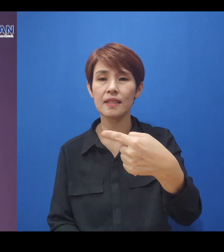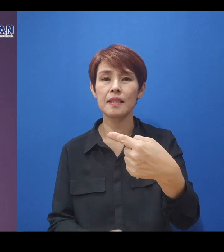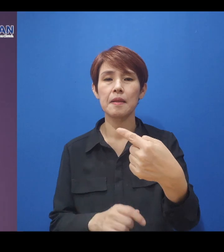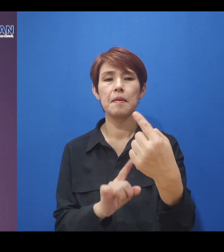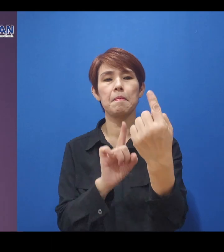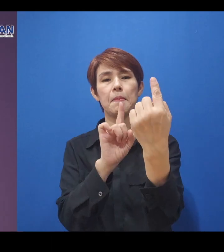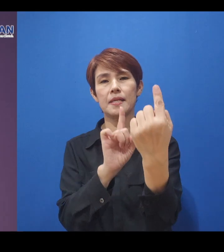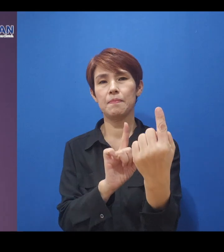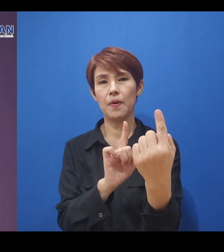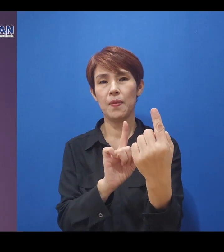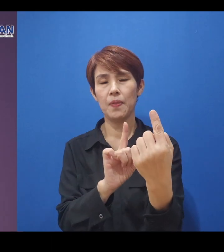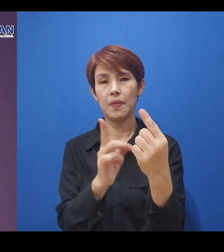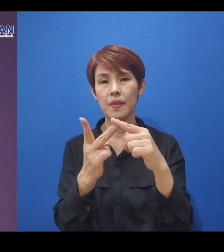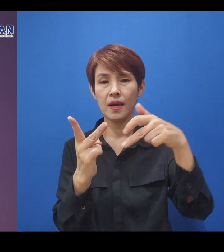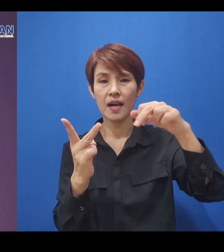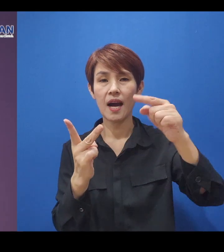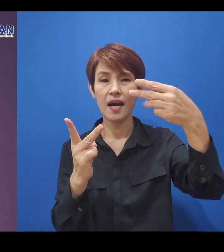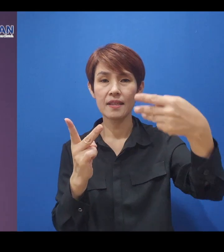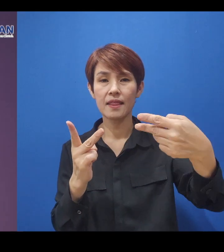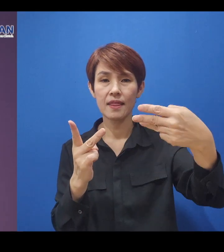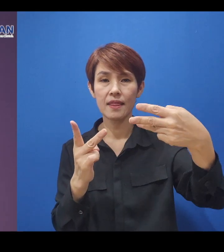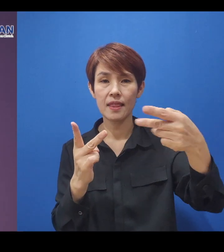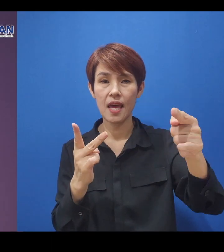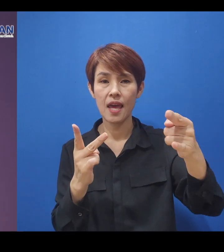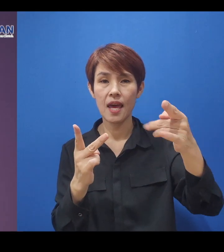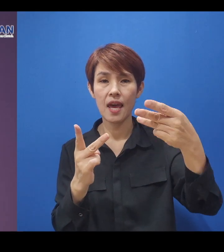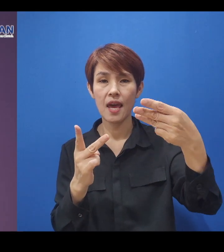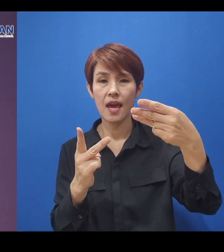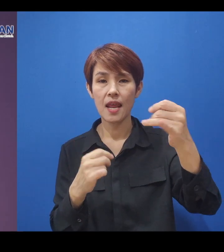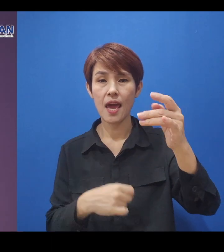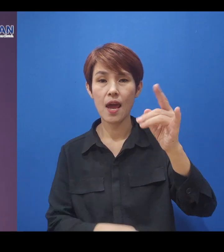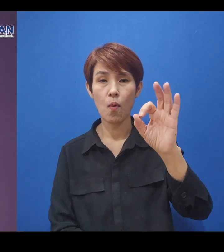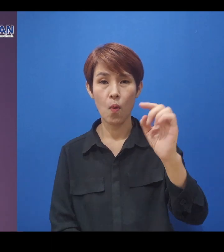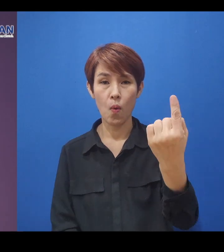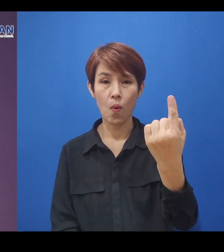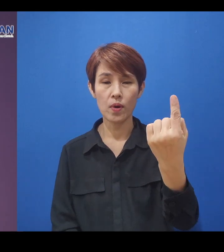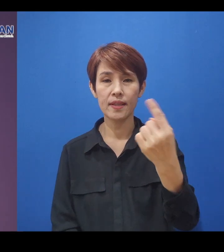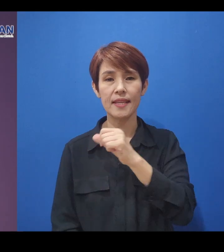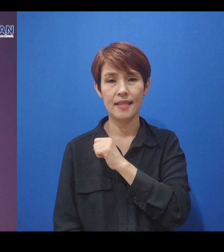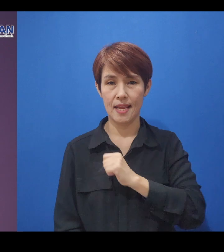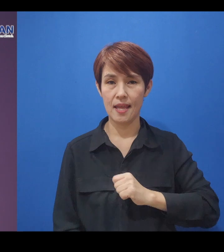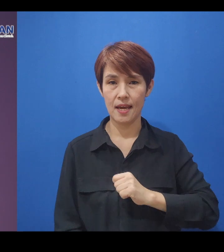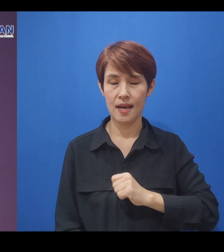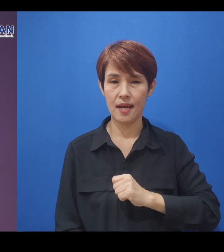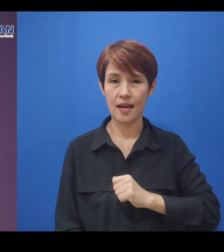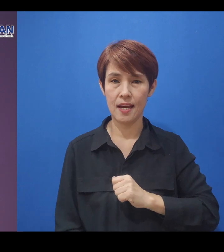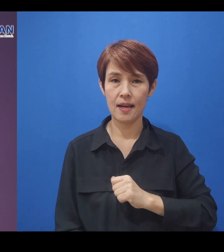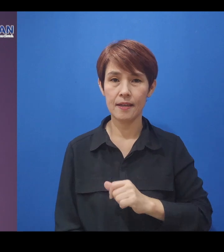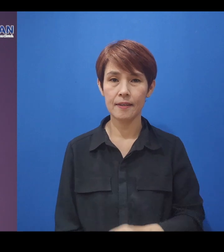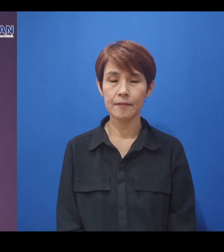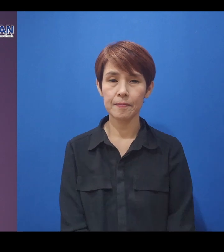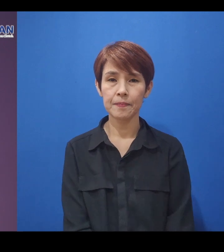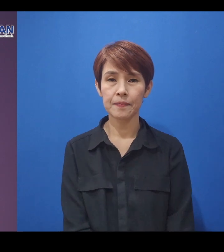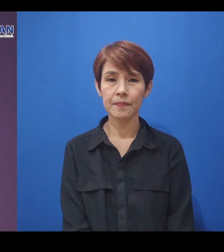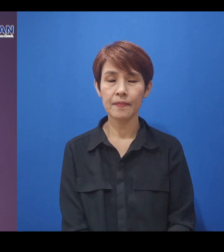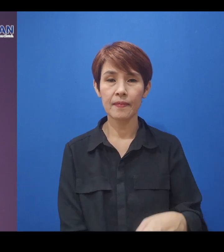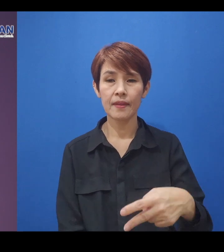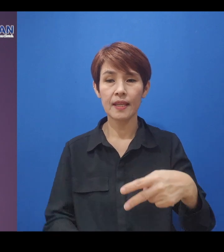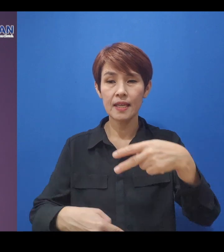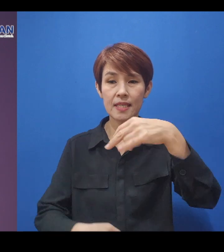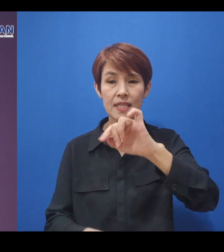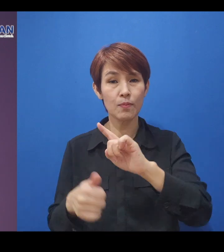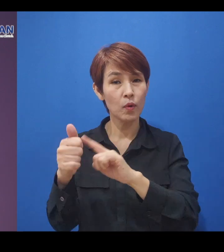맞은편이라는 뜻이고 카르테레오는 인내하다 하는 뜻입니다. 그러니까 그 단어를 그대로 풀어보면